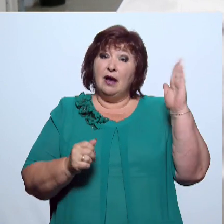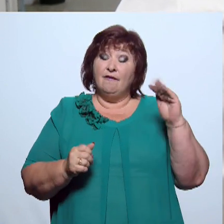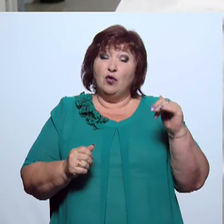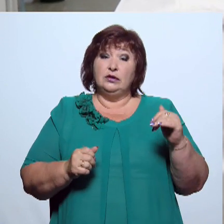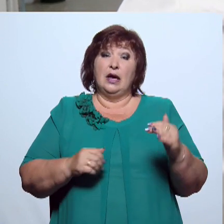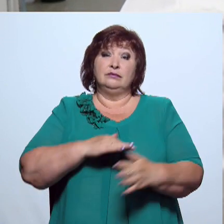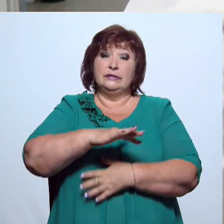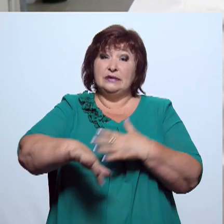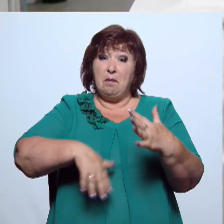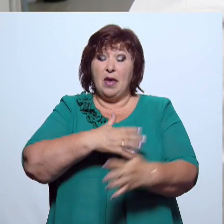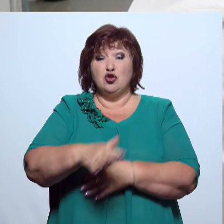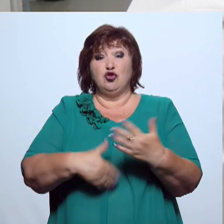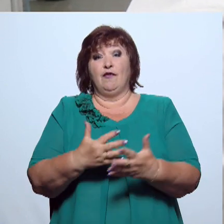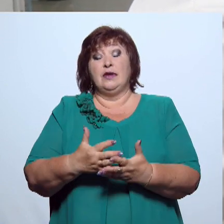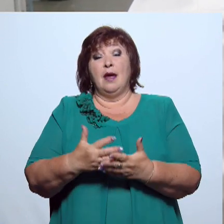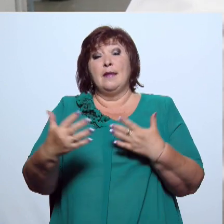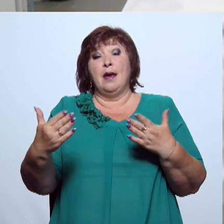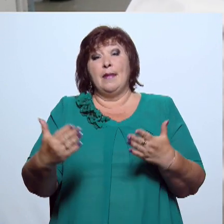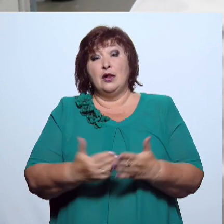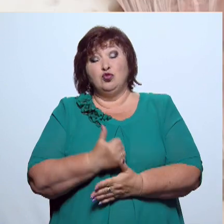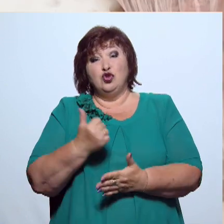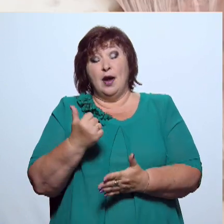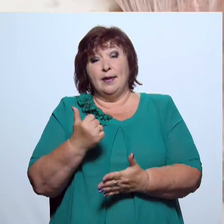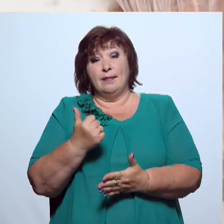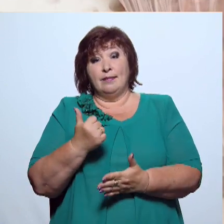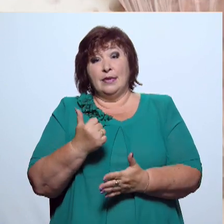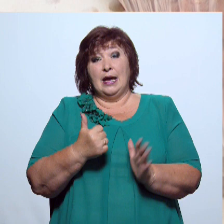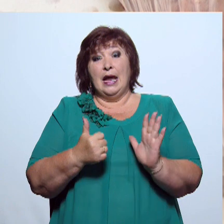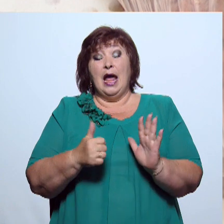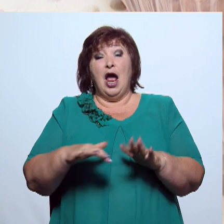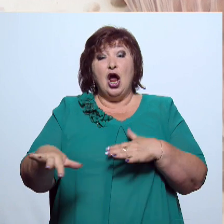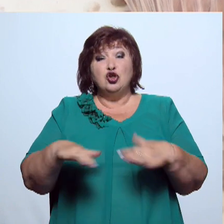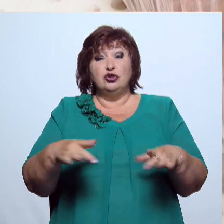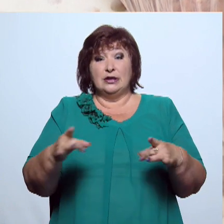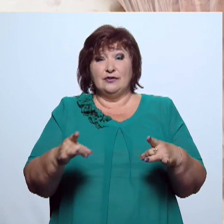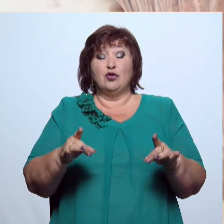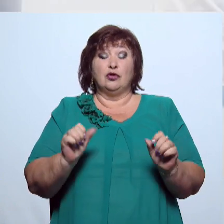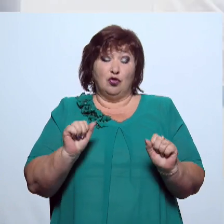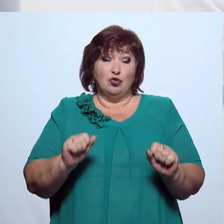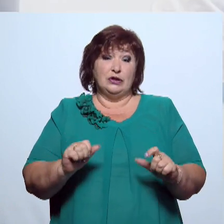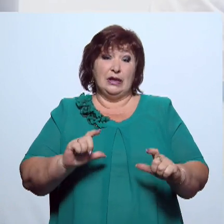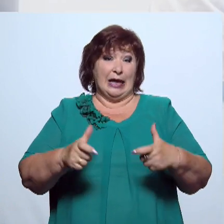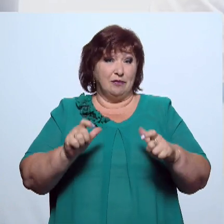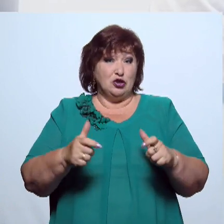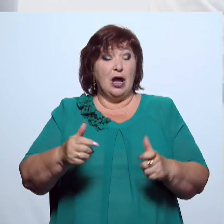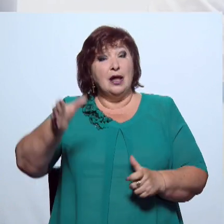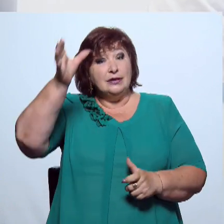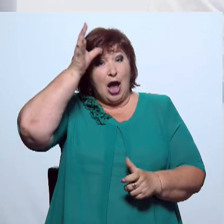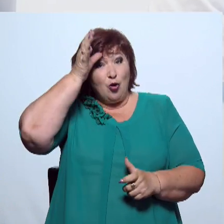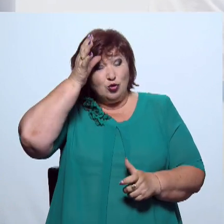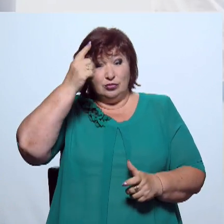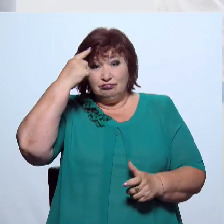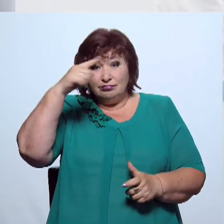золы с глиной и водой мы получаем жидкий раствор, из которого мы уже изготавливаем кирпич. Научный дуэт